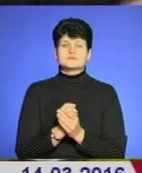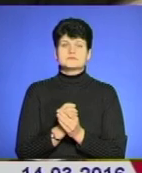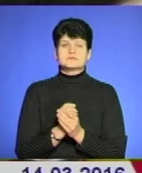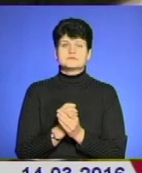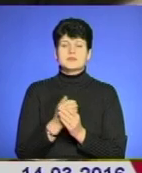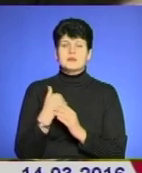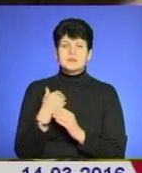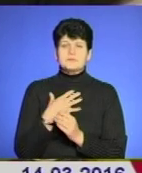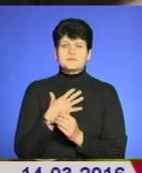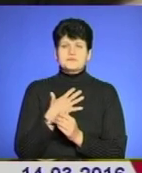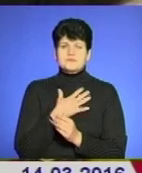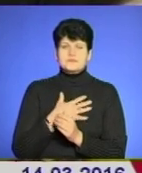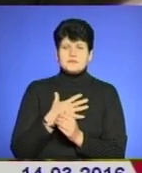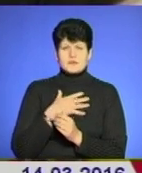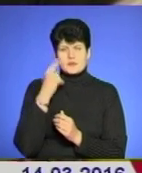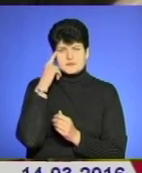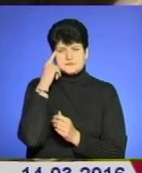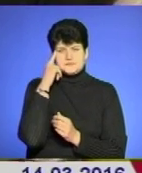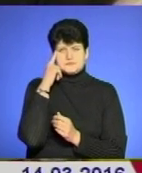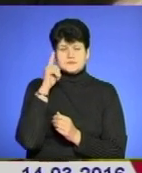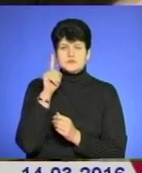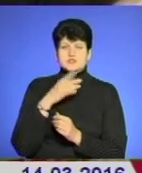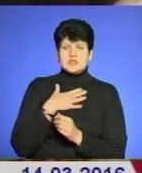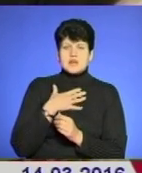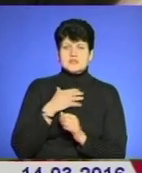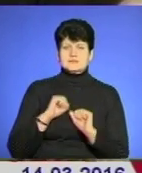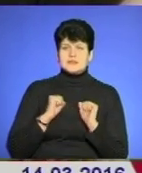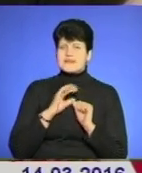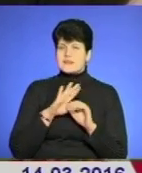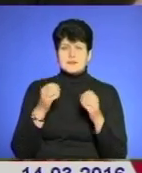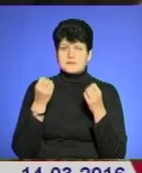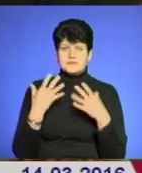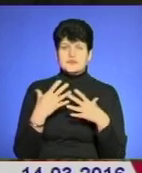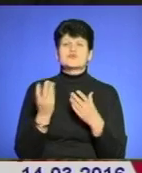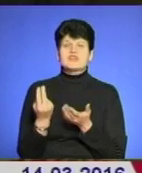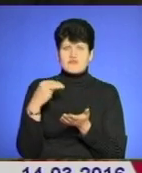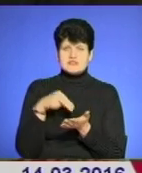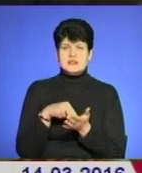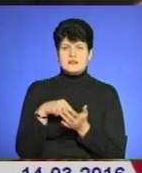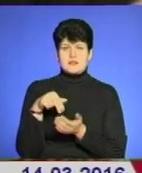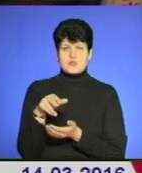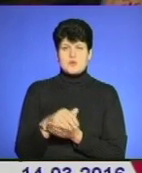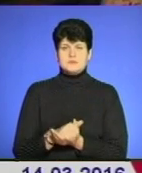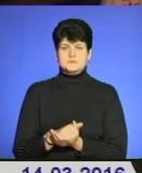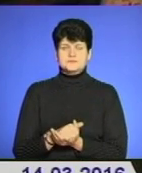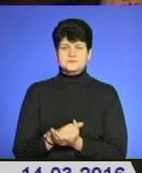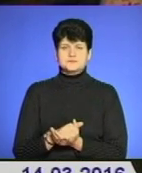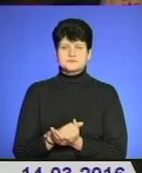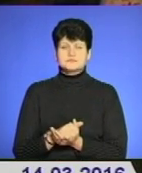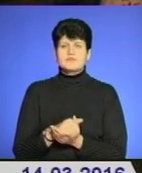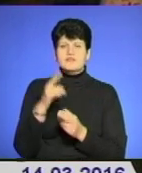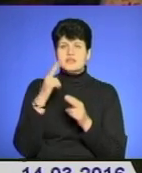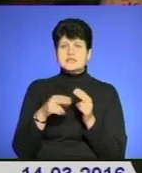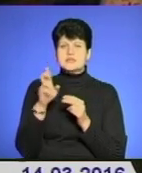Все-таки гріє та думка, що наші зусилля не марні, що вона все-таки стане на ноги. Наприкінці